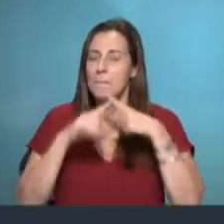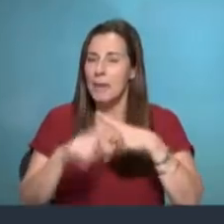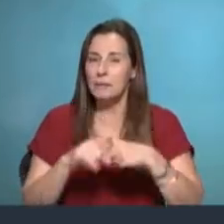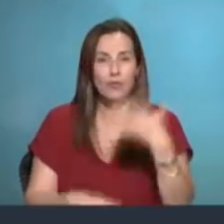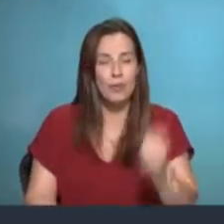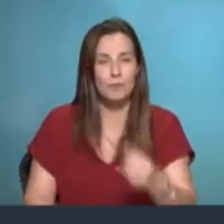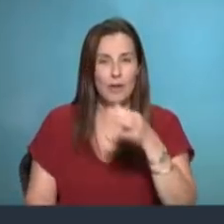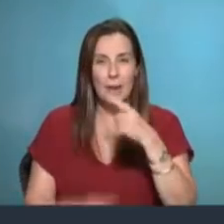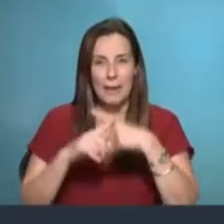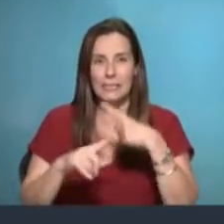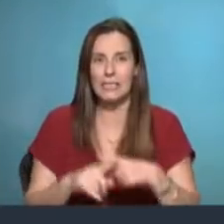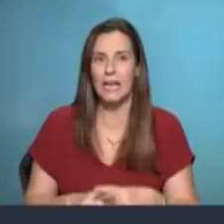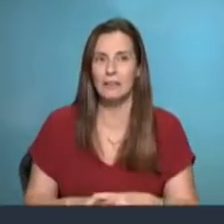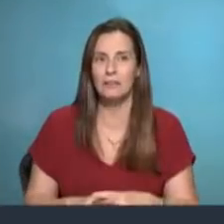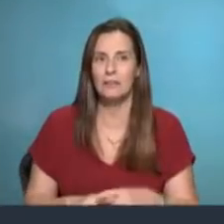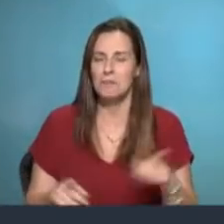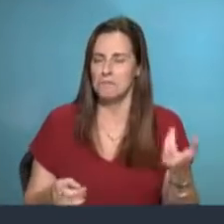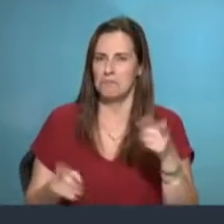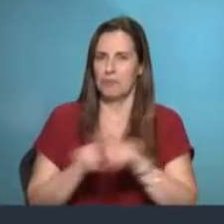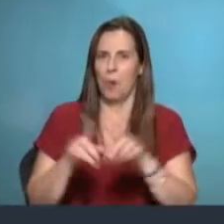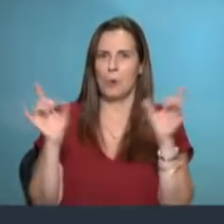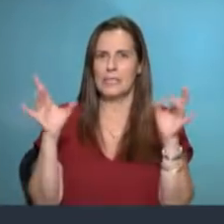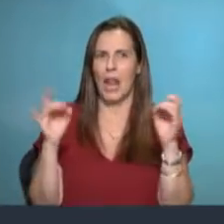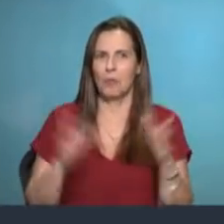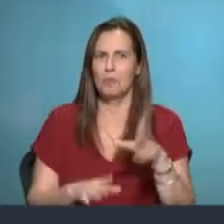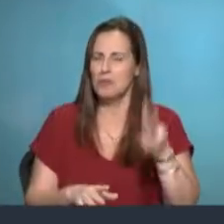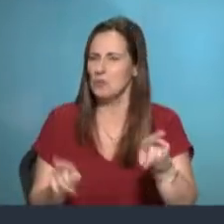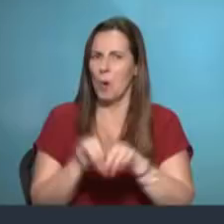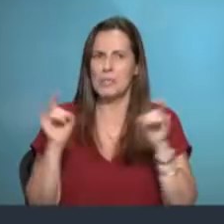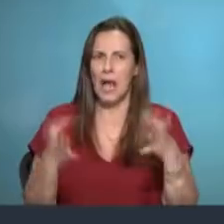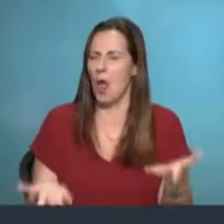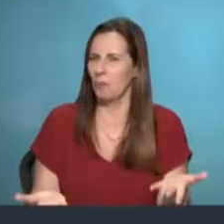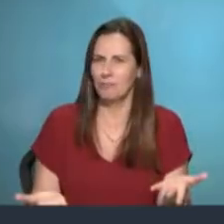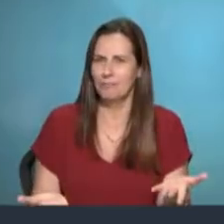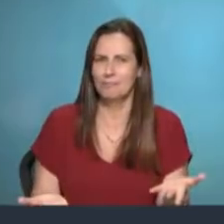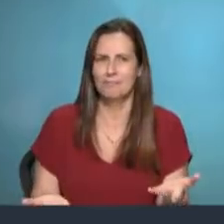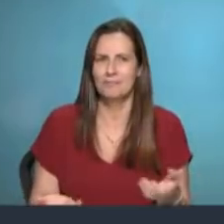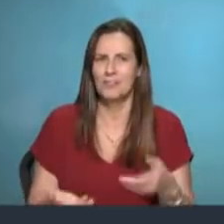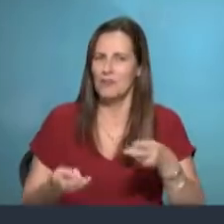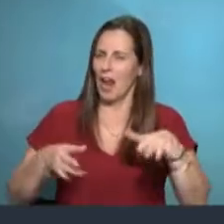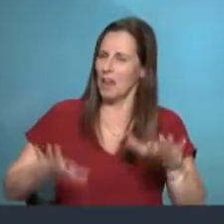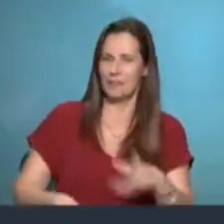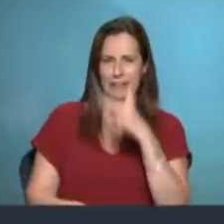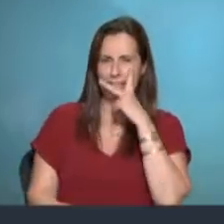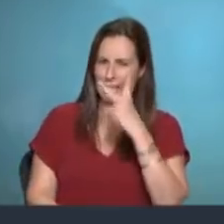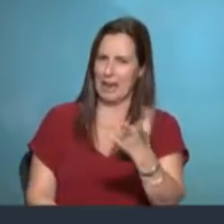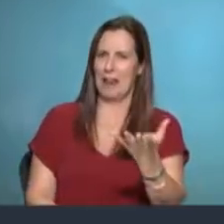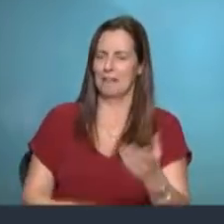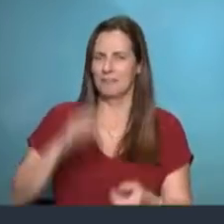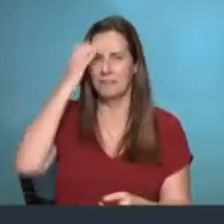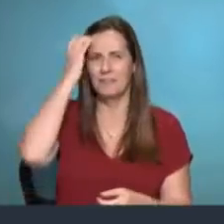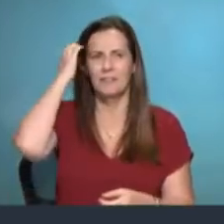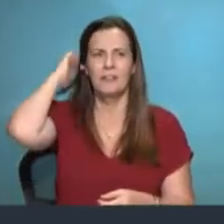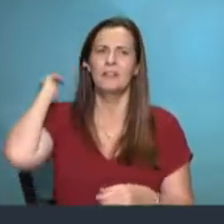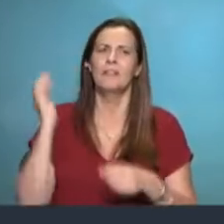של מרסדסים. כן. וואו, זה כמו סלון קטן, מה שהולך. כן, יש לך פה סלון, עמדת, אתה יכול לשבת פה, תסתכל. כל